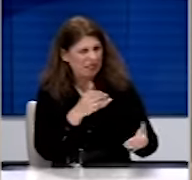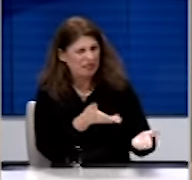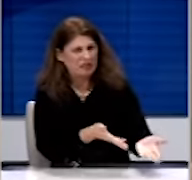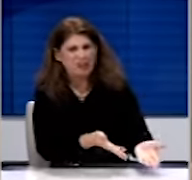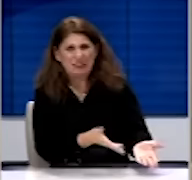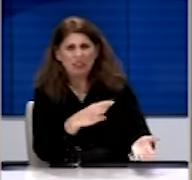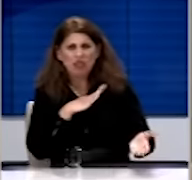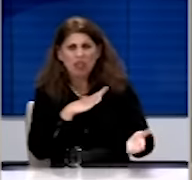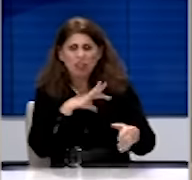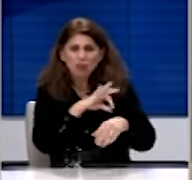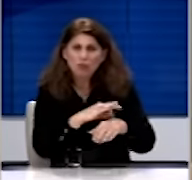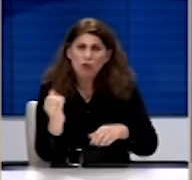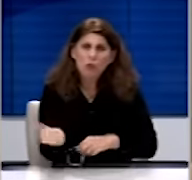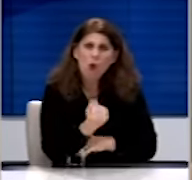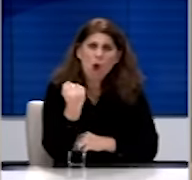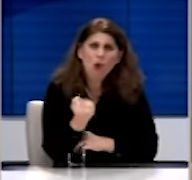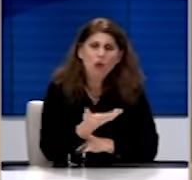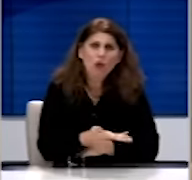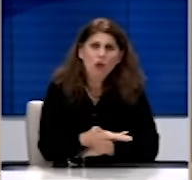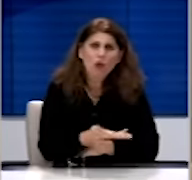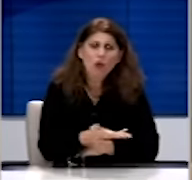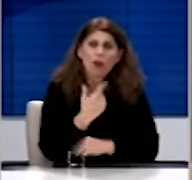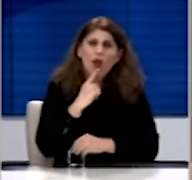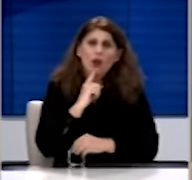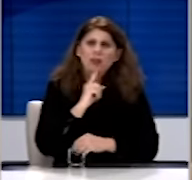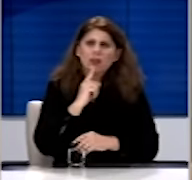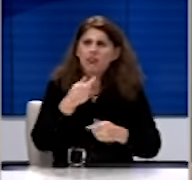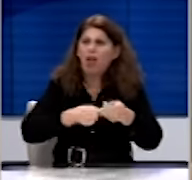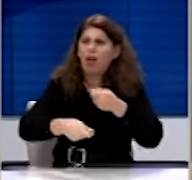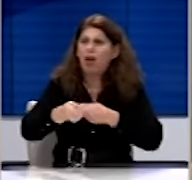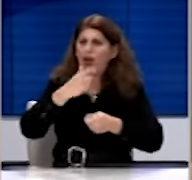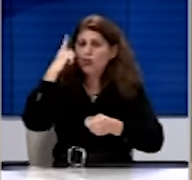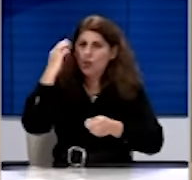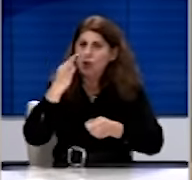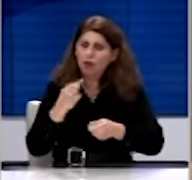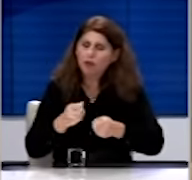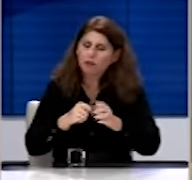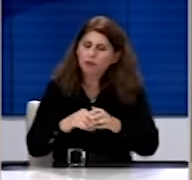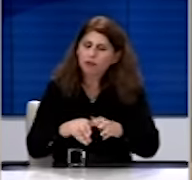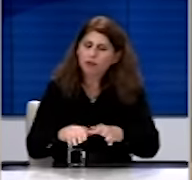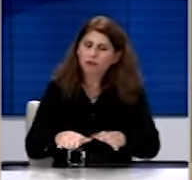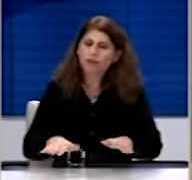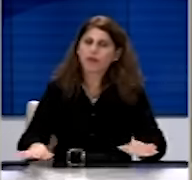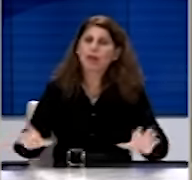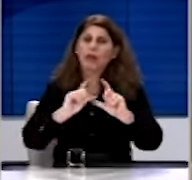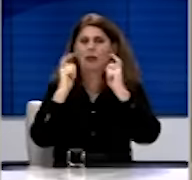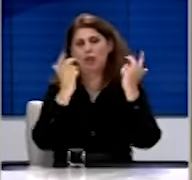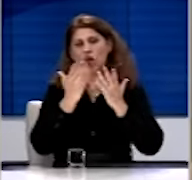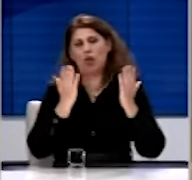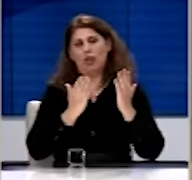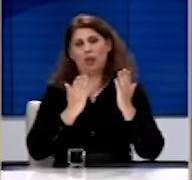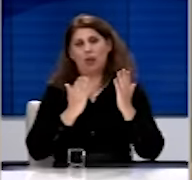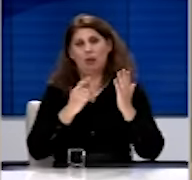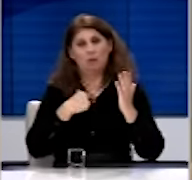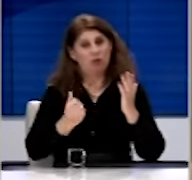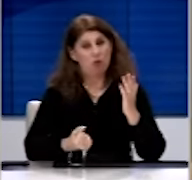στον ανθρώπινο πόνο. Την ίδια αγοραία λογική όμως βλέπουμε ότι λανσάρεται και για τα σχολεία, που σας